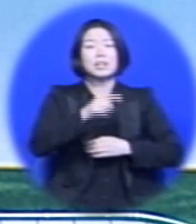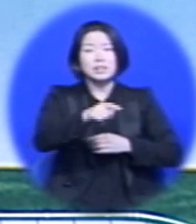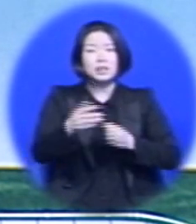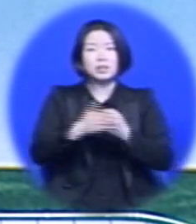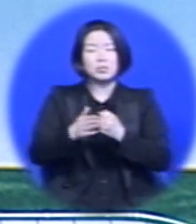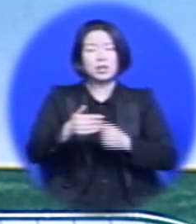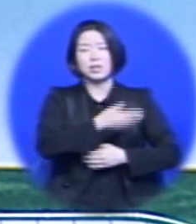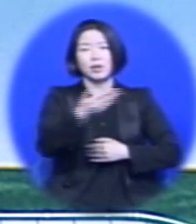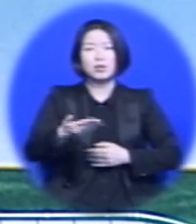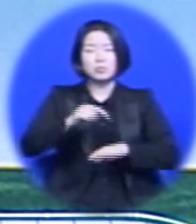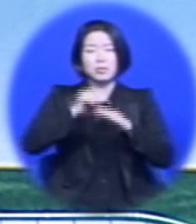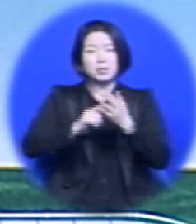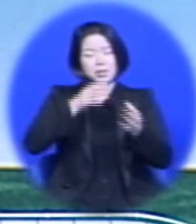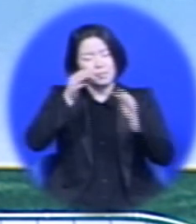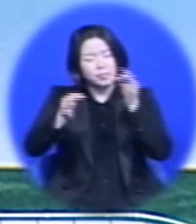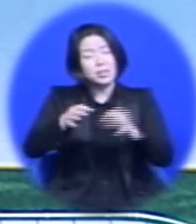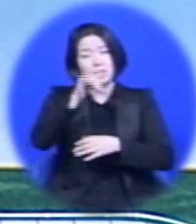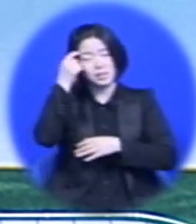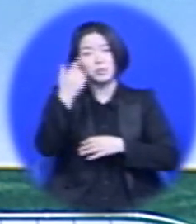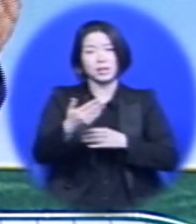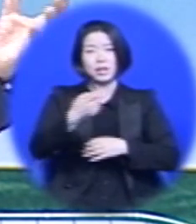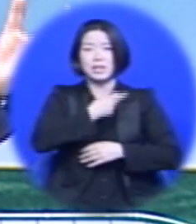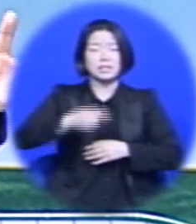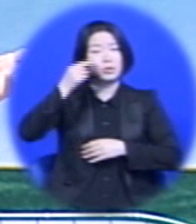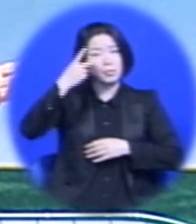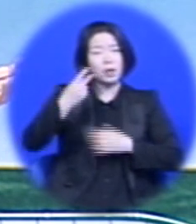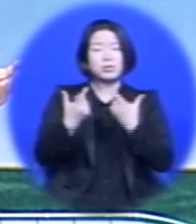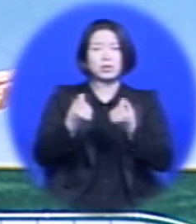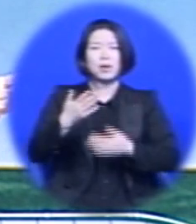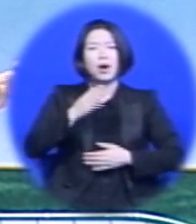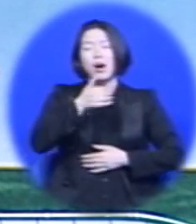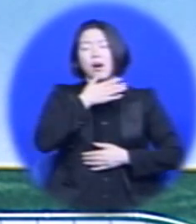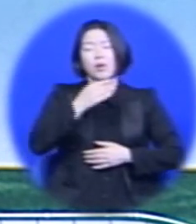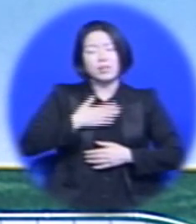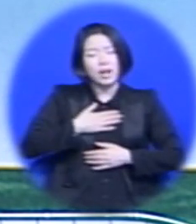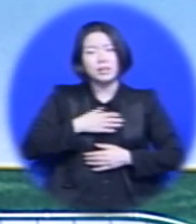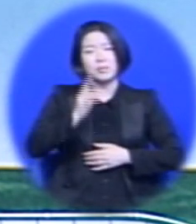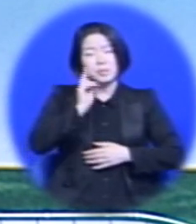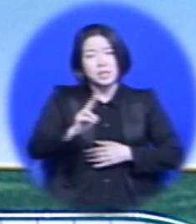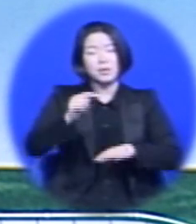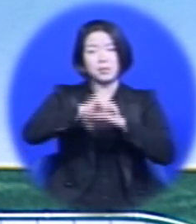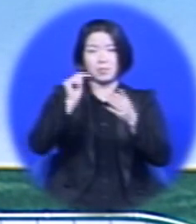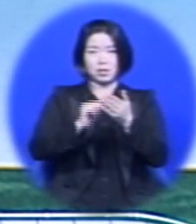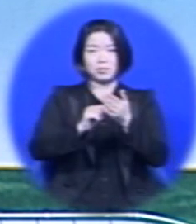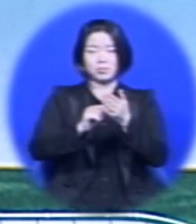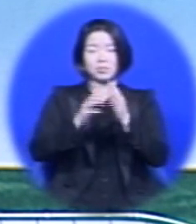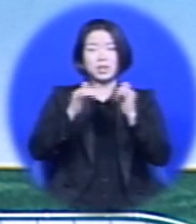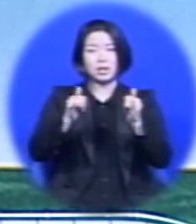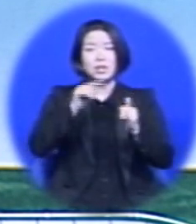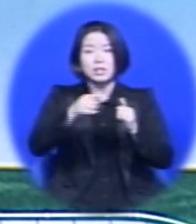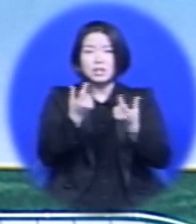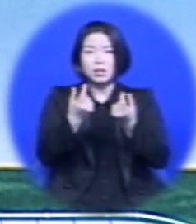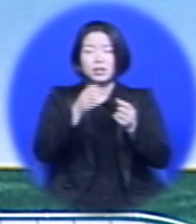탄식합니다 사도 바울처럼 어 나는 비참한 사람이 로다 이런 그런 마음의 탄식이 있습니까